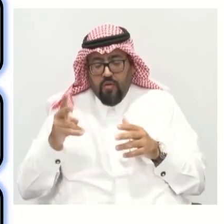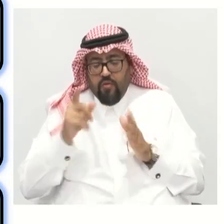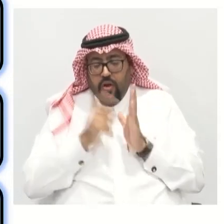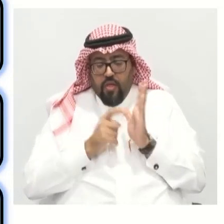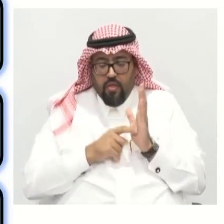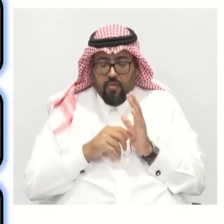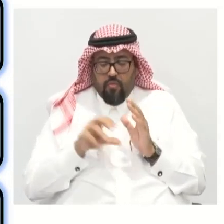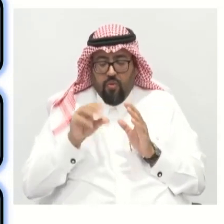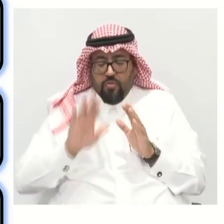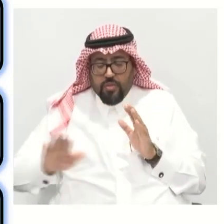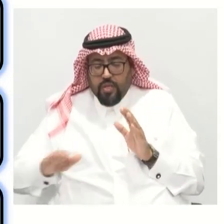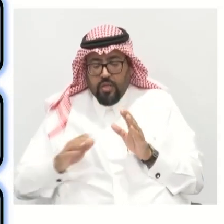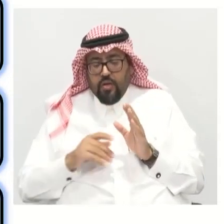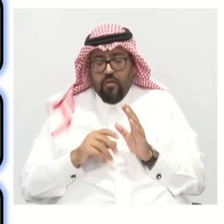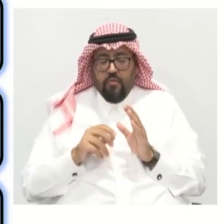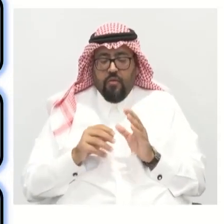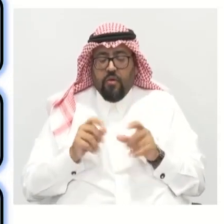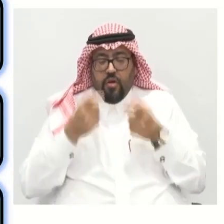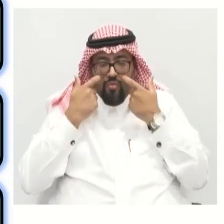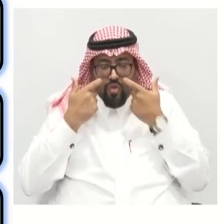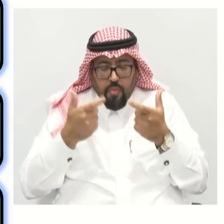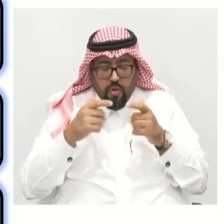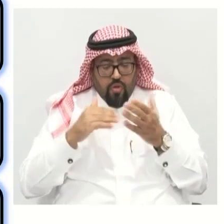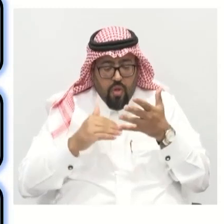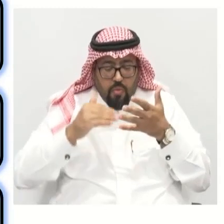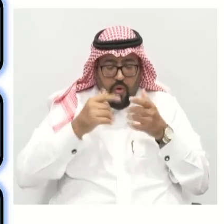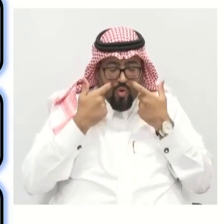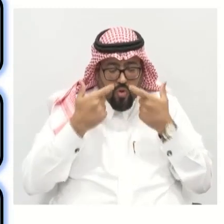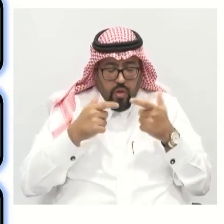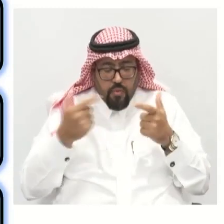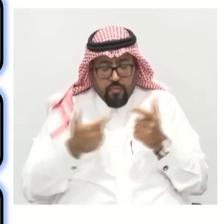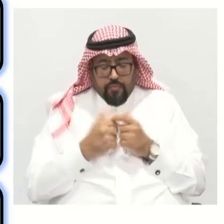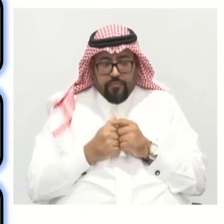النظام وهم صغار السن فيتابعون ويلا